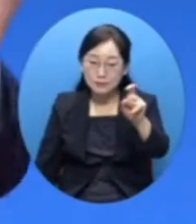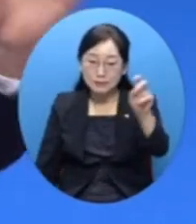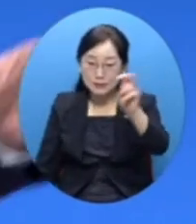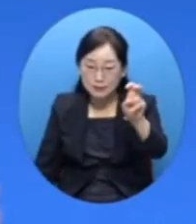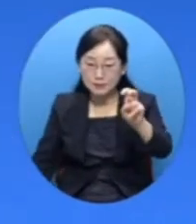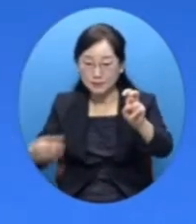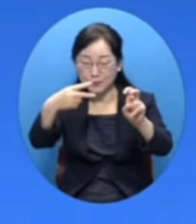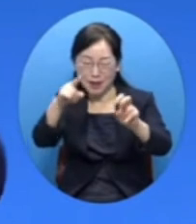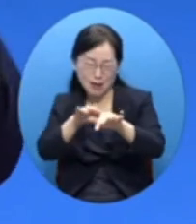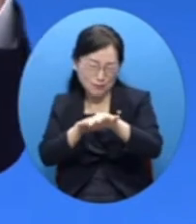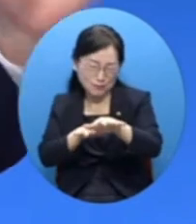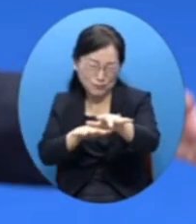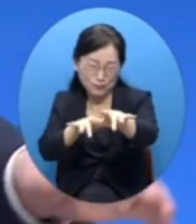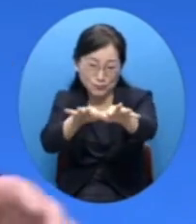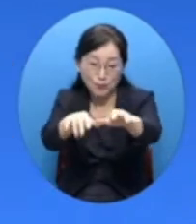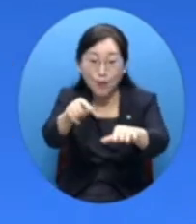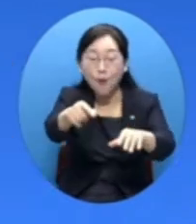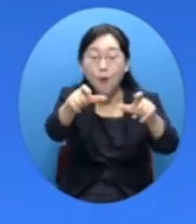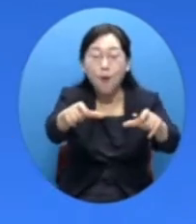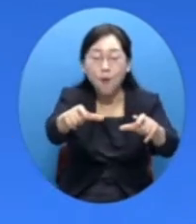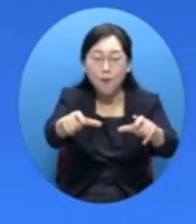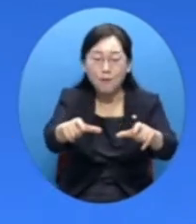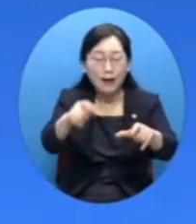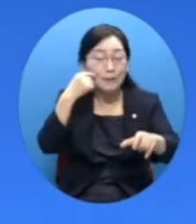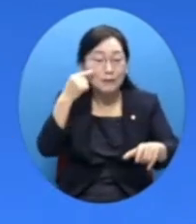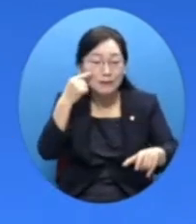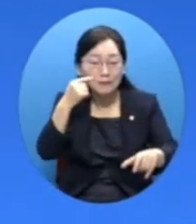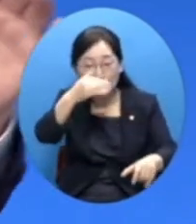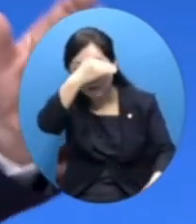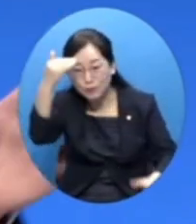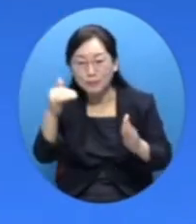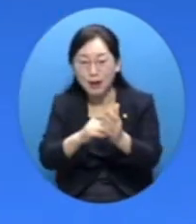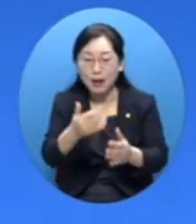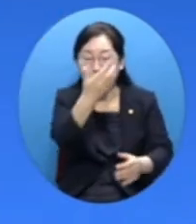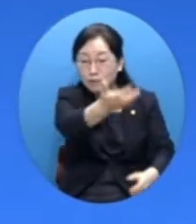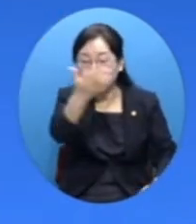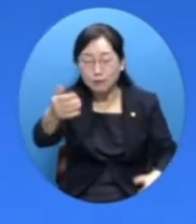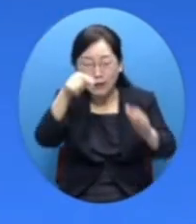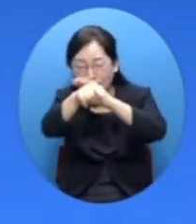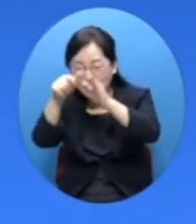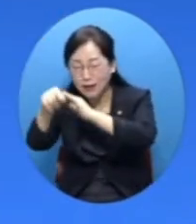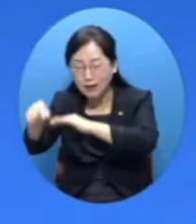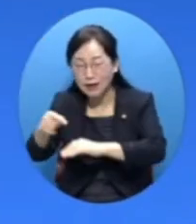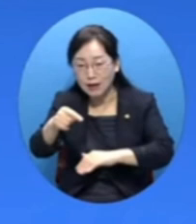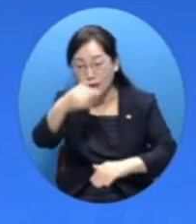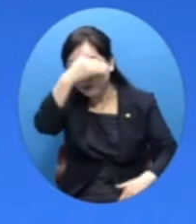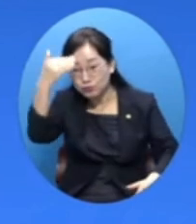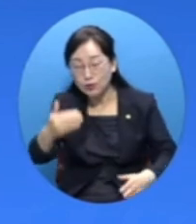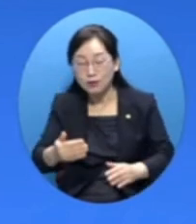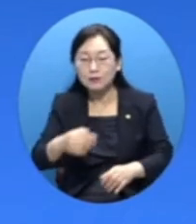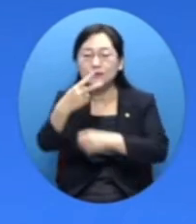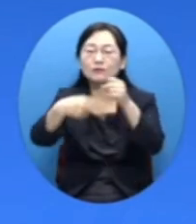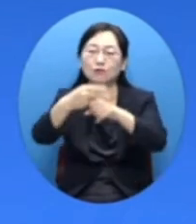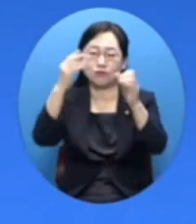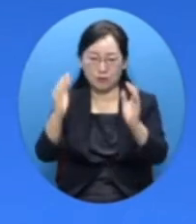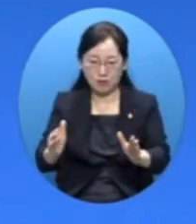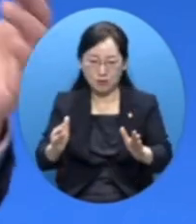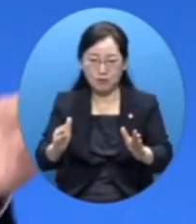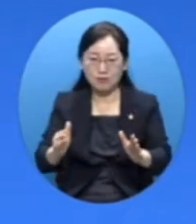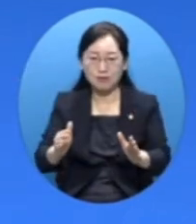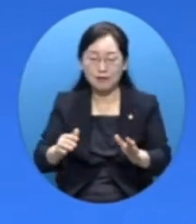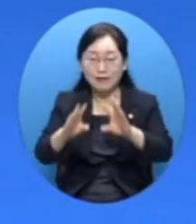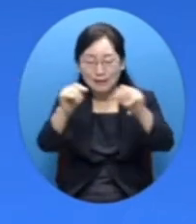가서 땅을 보고 땅을 받게 하면 기도했습니다 그렇게 이곳 저곳 북 버진의 저이 안다니 대가 없습니다 2년을 돌아다니면서